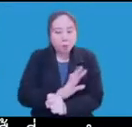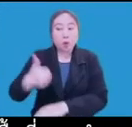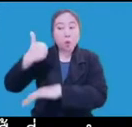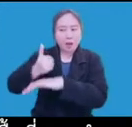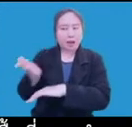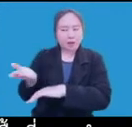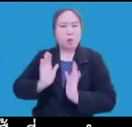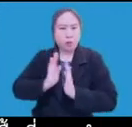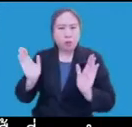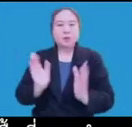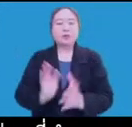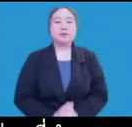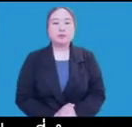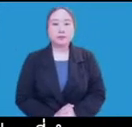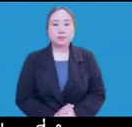ท่านผู้ว่ามากนะครับ